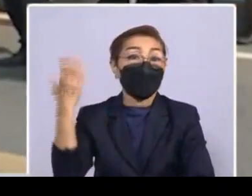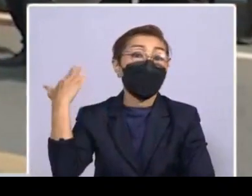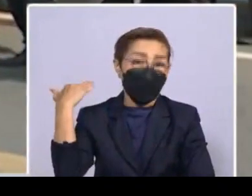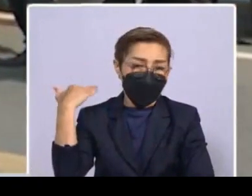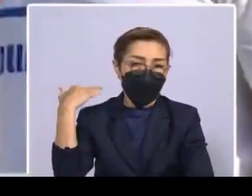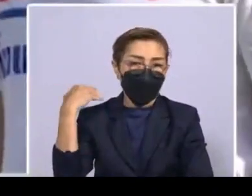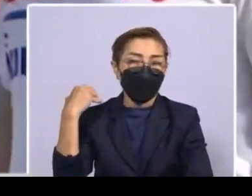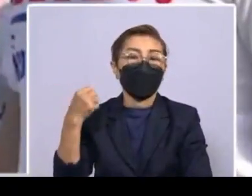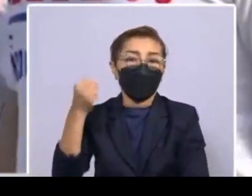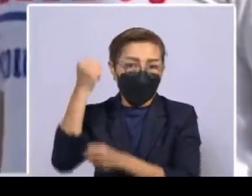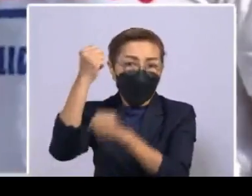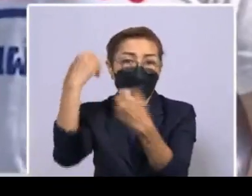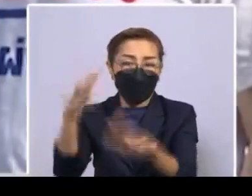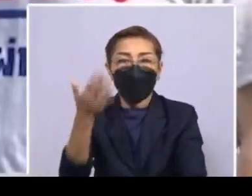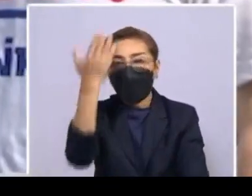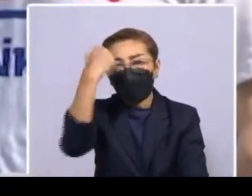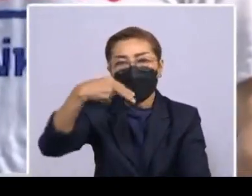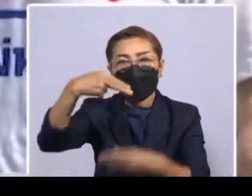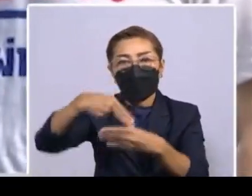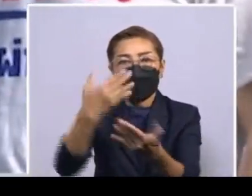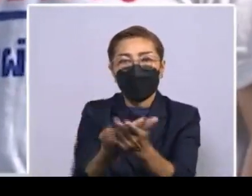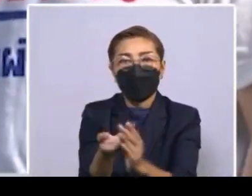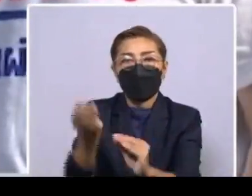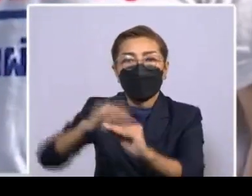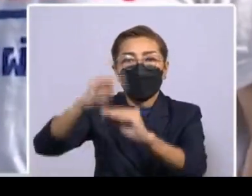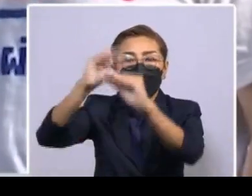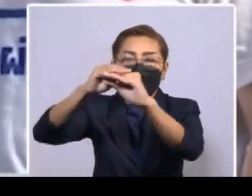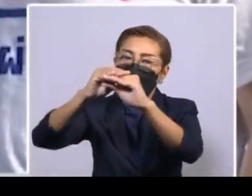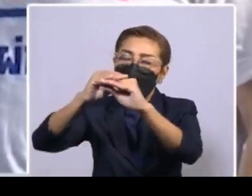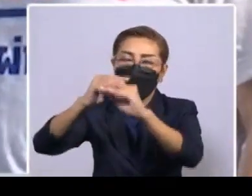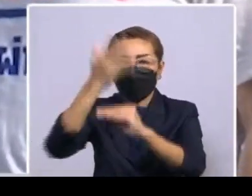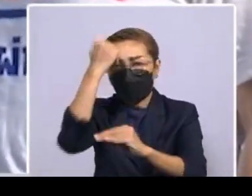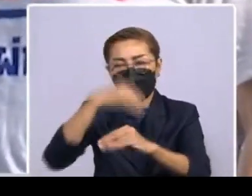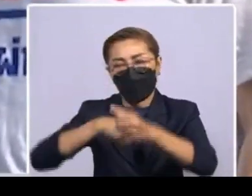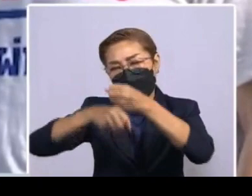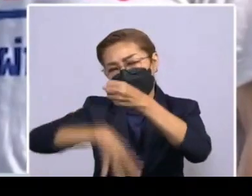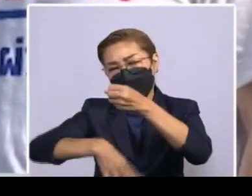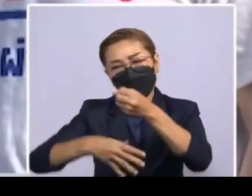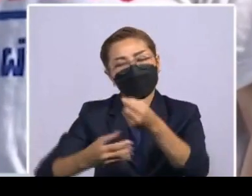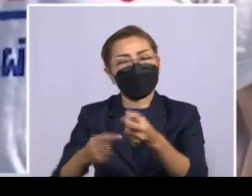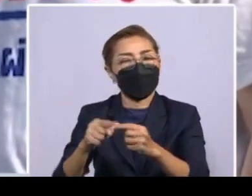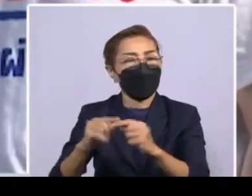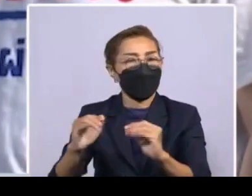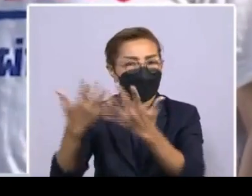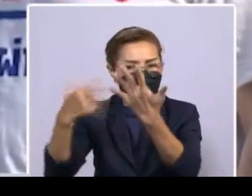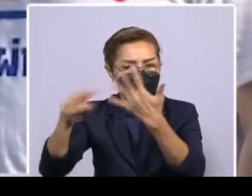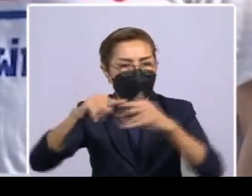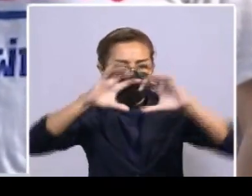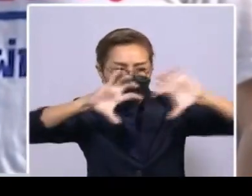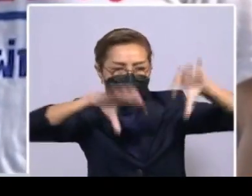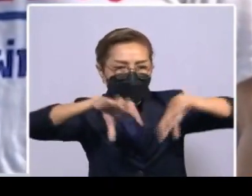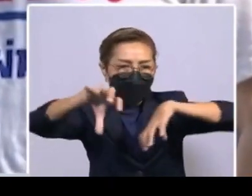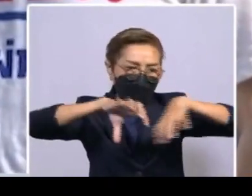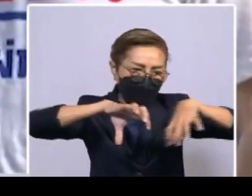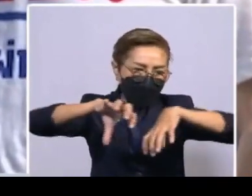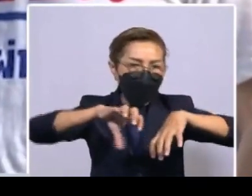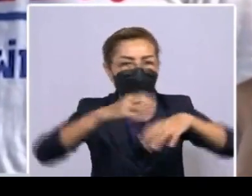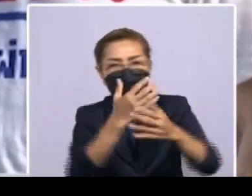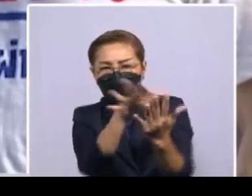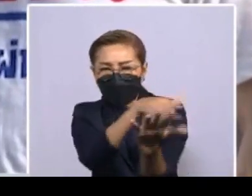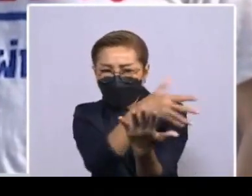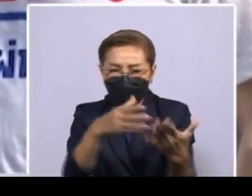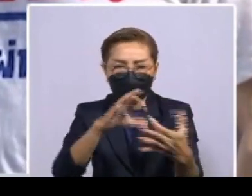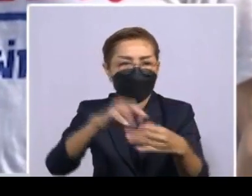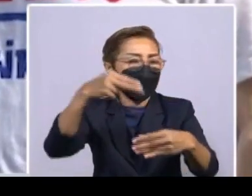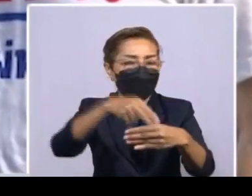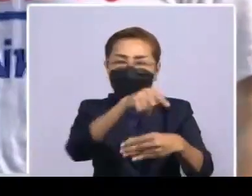ขึ้นต่อเนื่องจากโครงสร้างของราคาน้ำมันที่ไม่เป็นธรรมรวมถึงการบริหารจัดการพลังงานของรัฐบาลที่ล้มเหลวทำให้ผู้